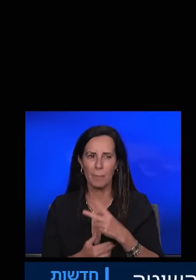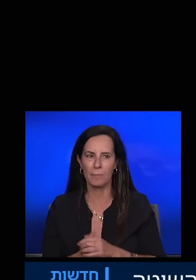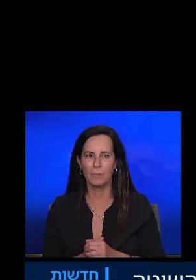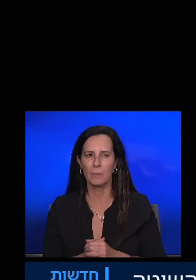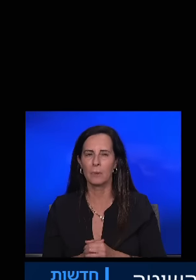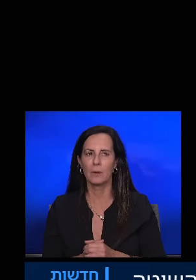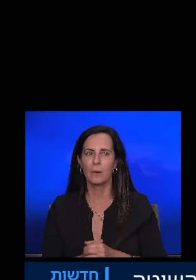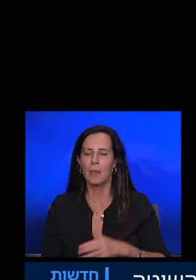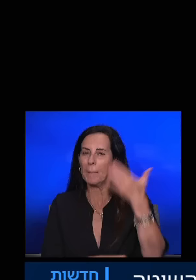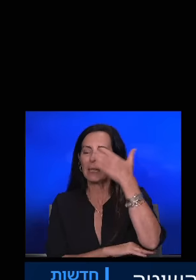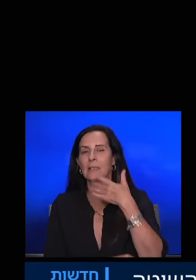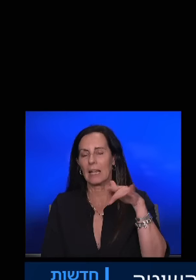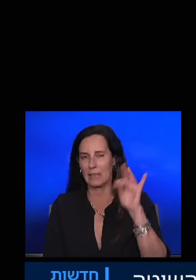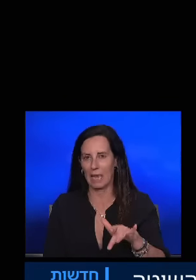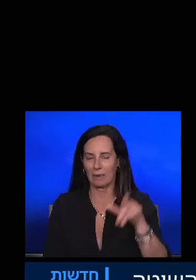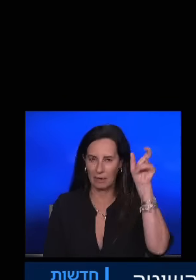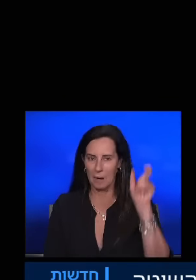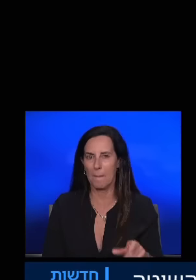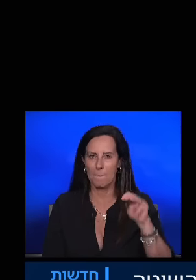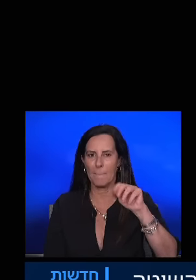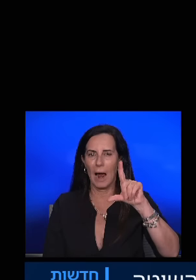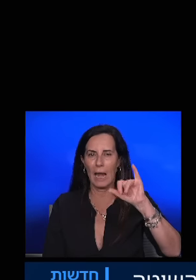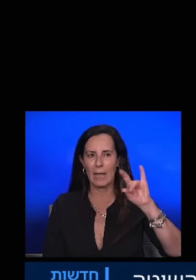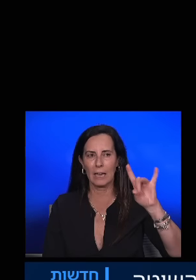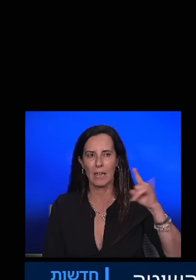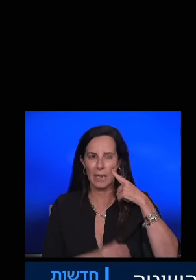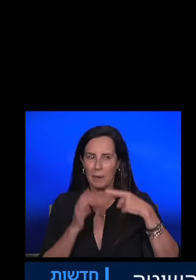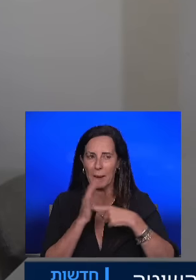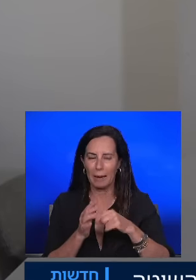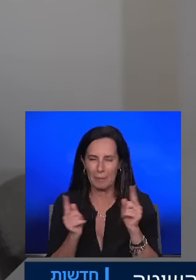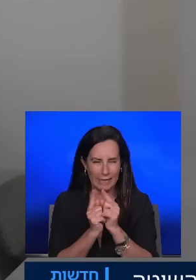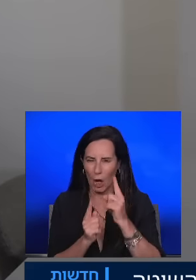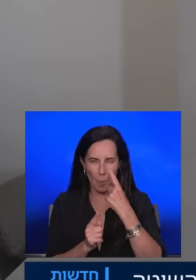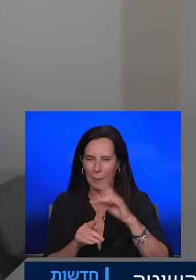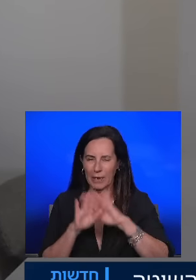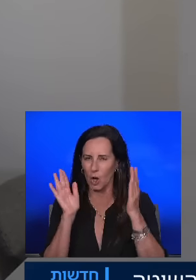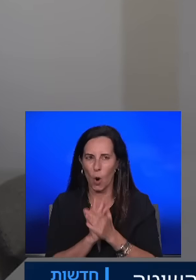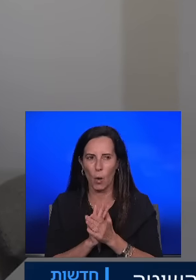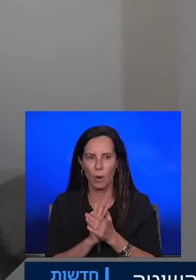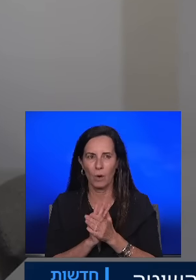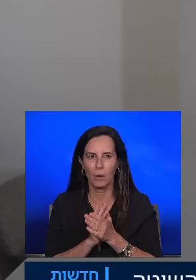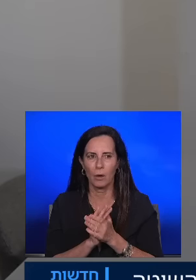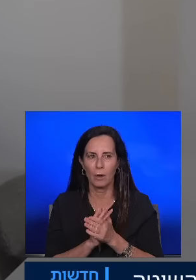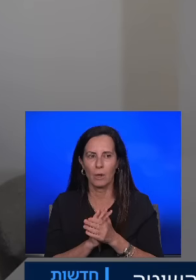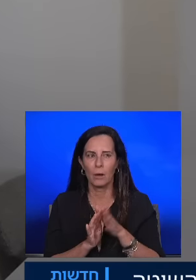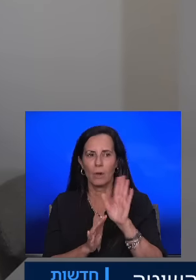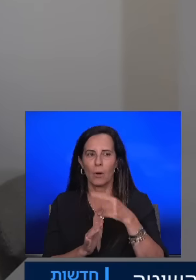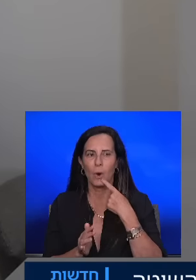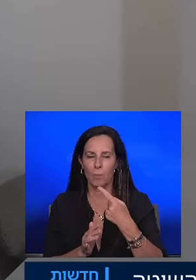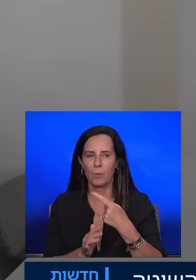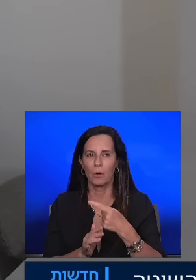מדינת ישראל נגד מליחי, ושוב, אני מראה לכם טעימה, כן, לא את הכל. פקודת הסמים מסוכנים, נקרא לזה, נהיה